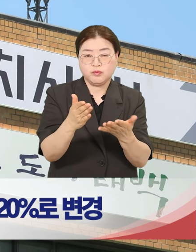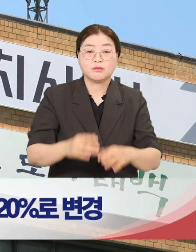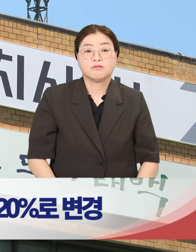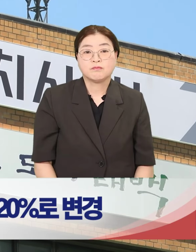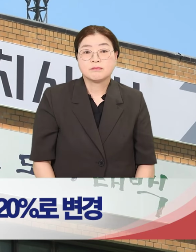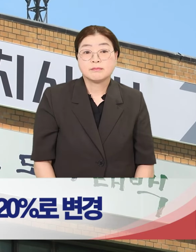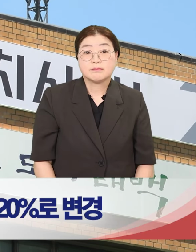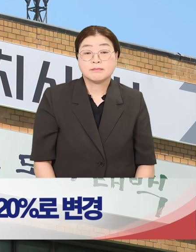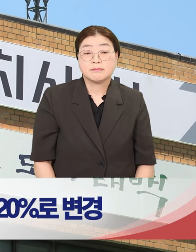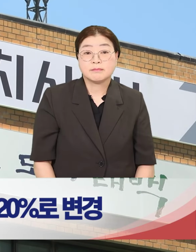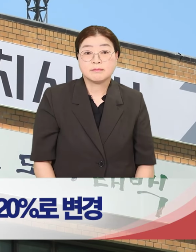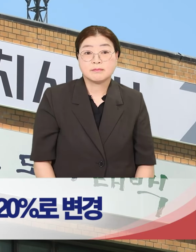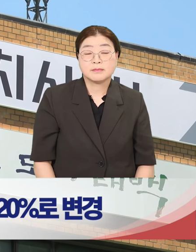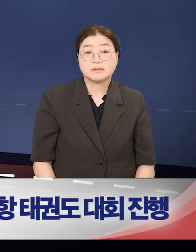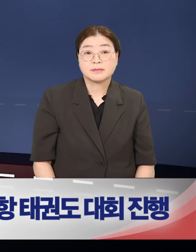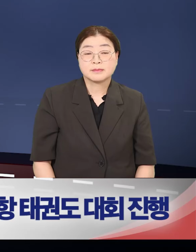세부적으로 나누어지게 됩니다.